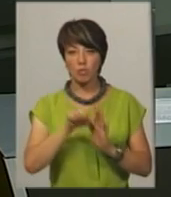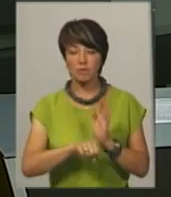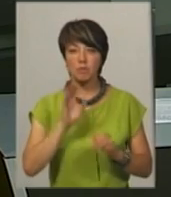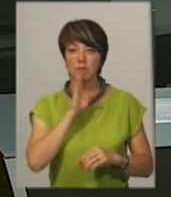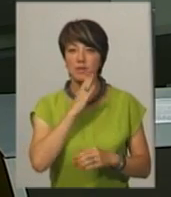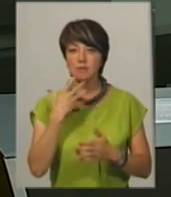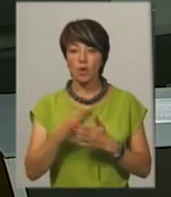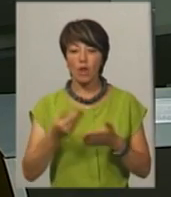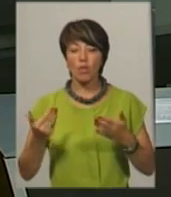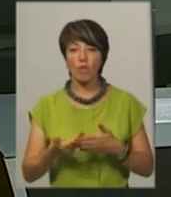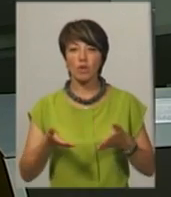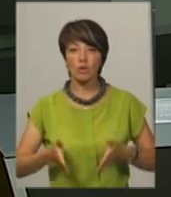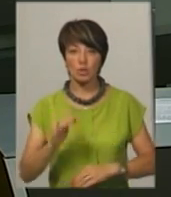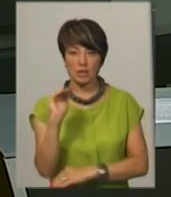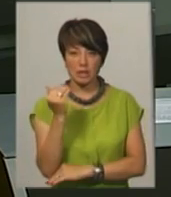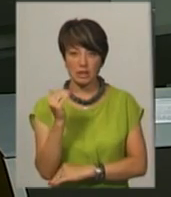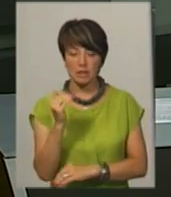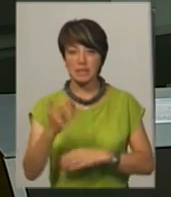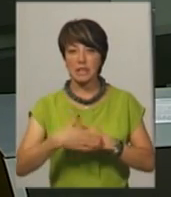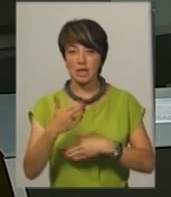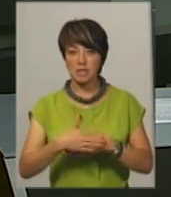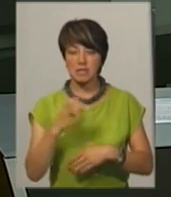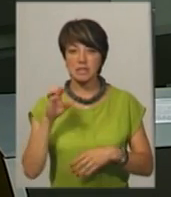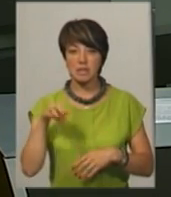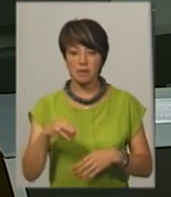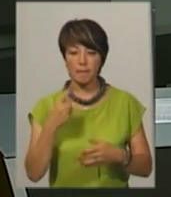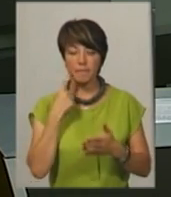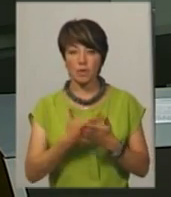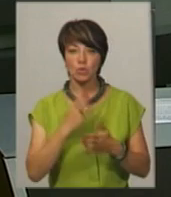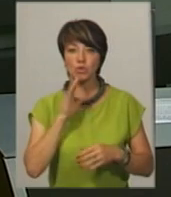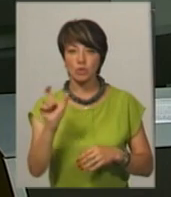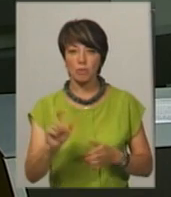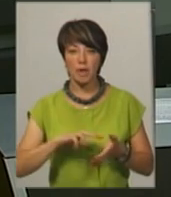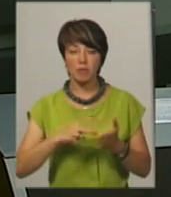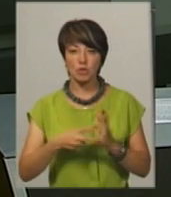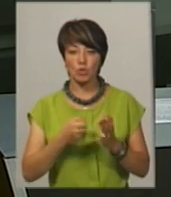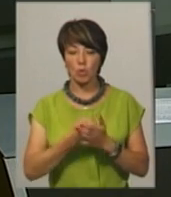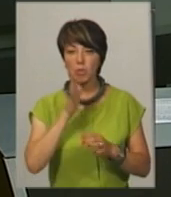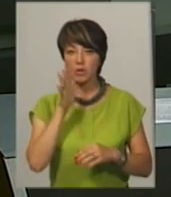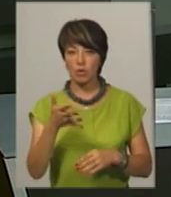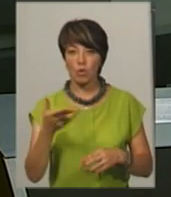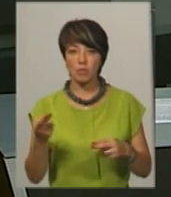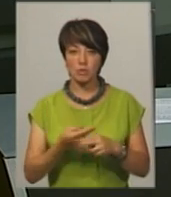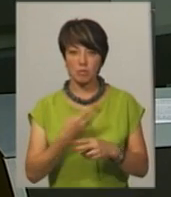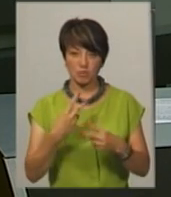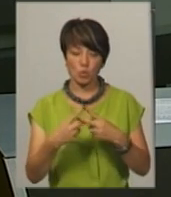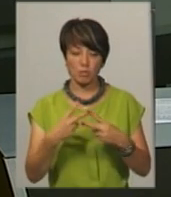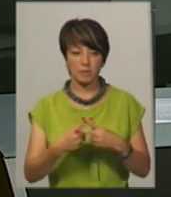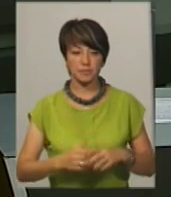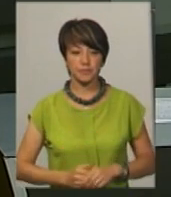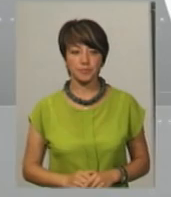матір'ю своєї новонародженої дитини. Санкція статті, за якою підозрюють жінку, передбачає до 5 років позбавлення волі.